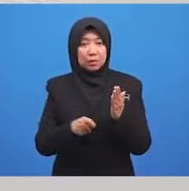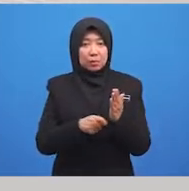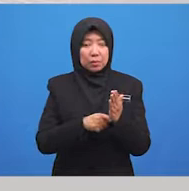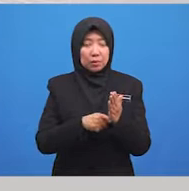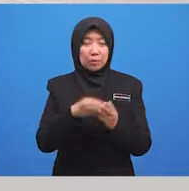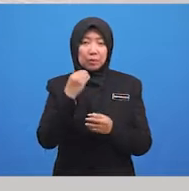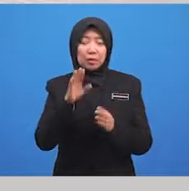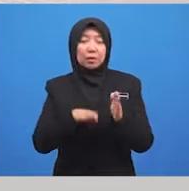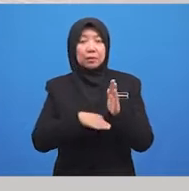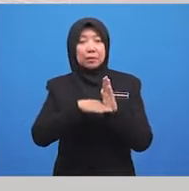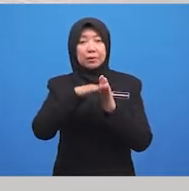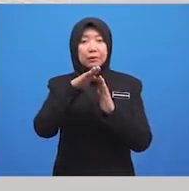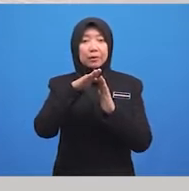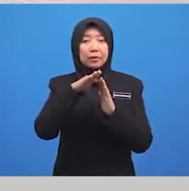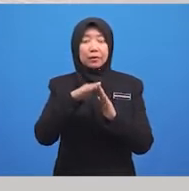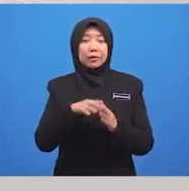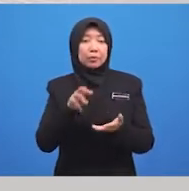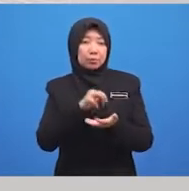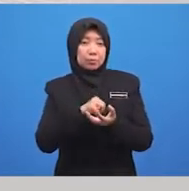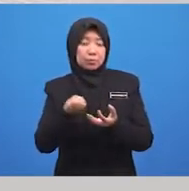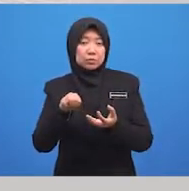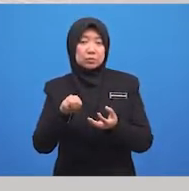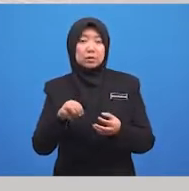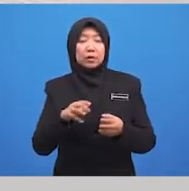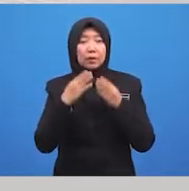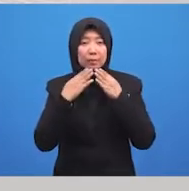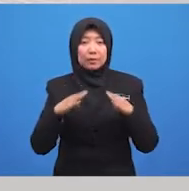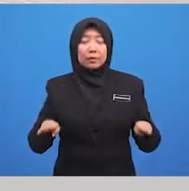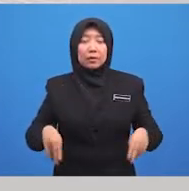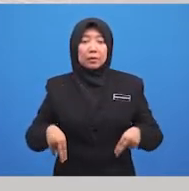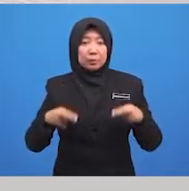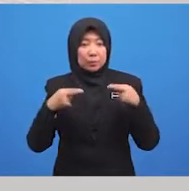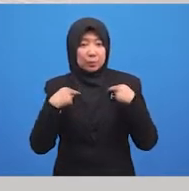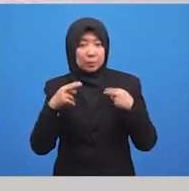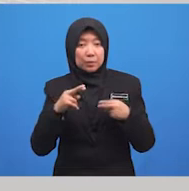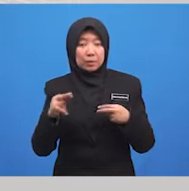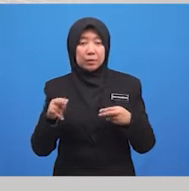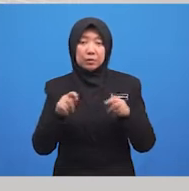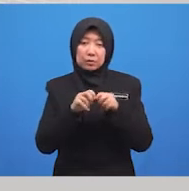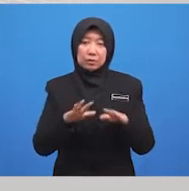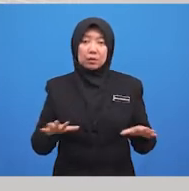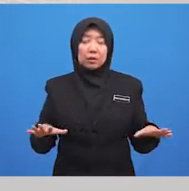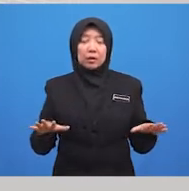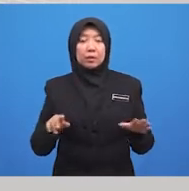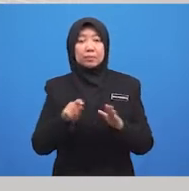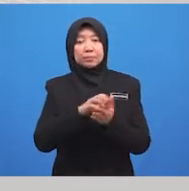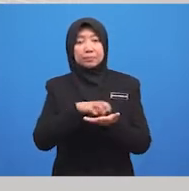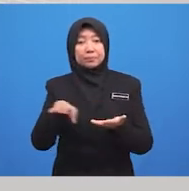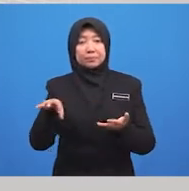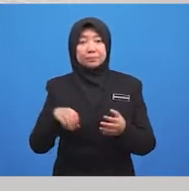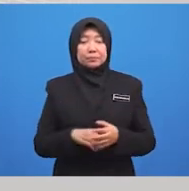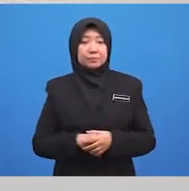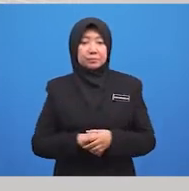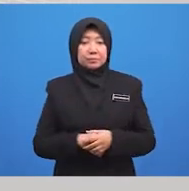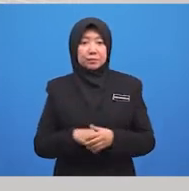makanan meningkat. 3, kemusnahan habitat hidupan liar. 4, ketenteraman hidupan liar terjejas.